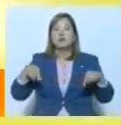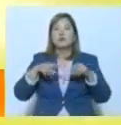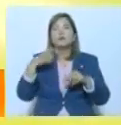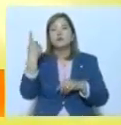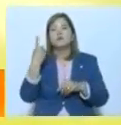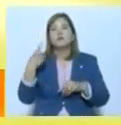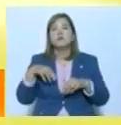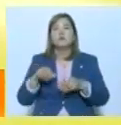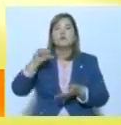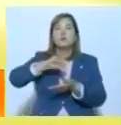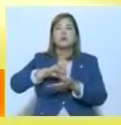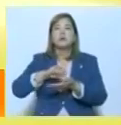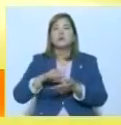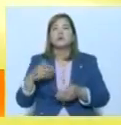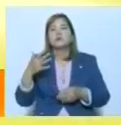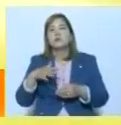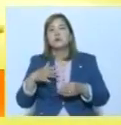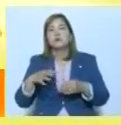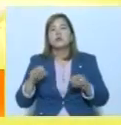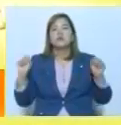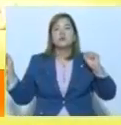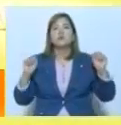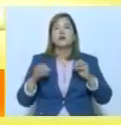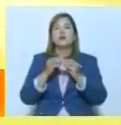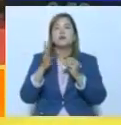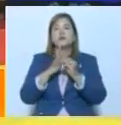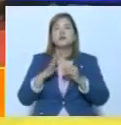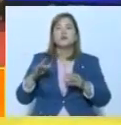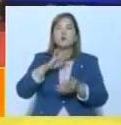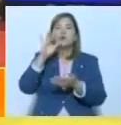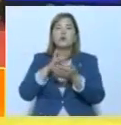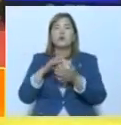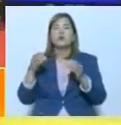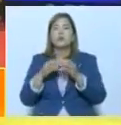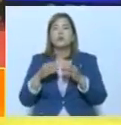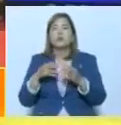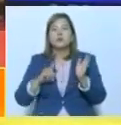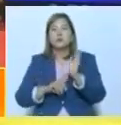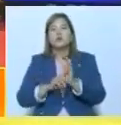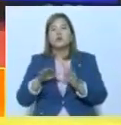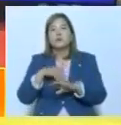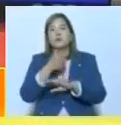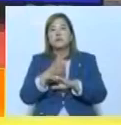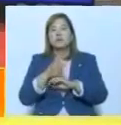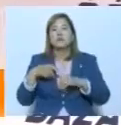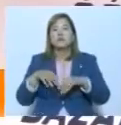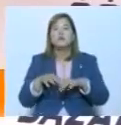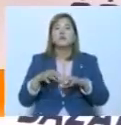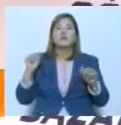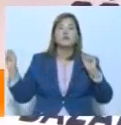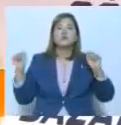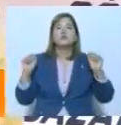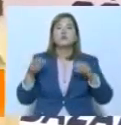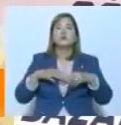В нем приняли участие около 150 спортсменов из 14 сборных команд. Главная цель – выявить и показать лучших борцов, обучающихся в спортивных